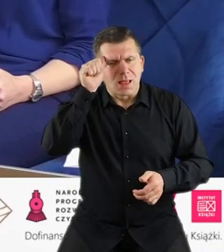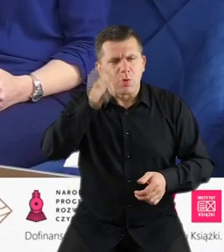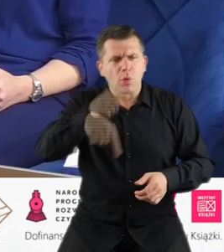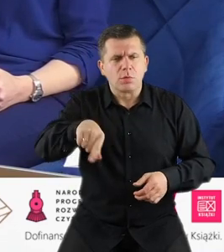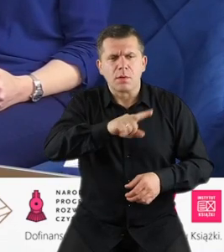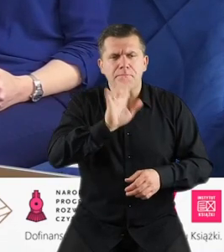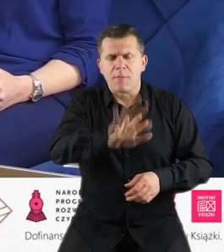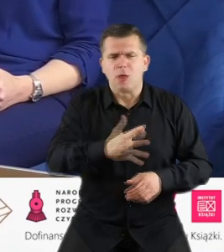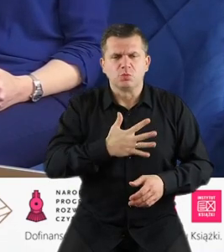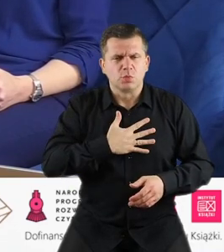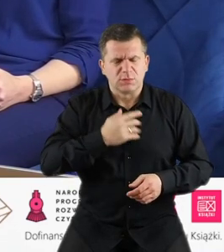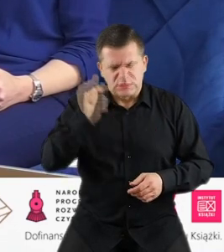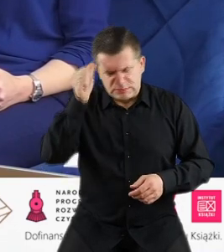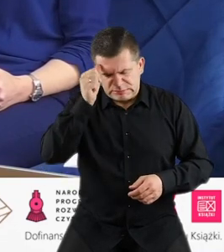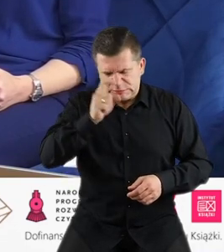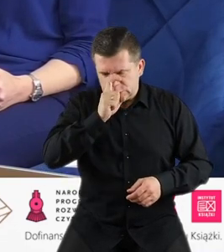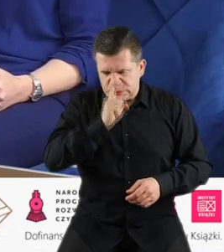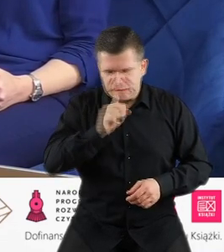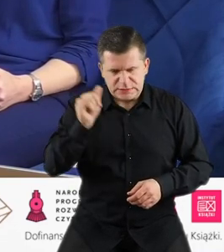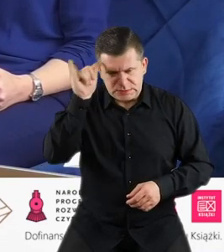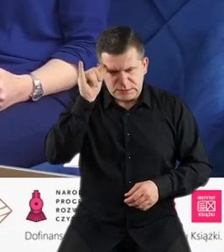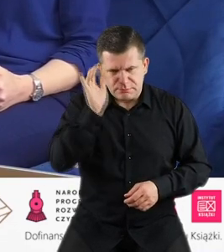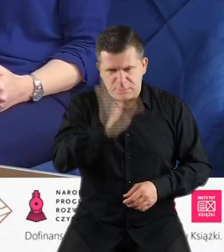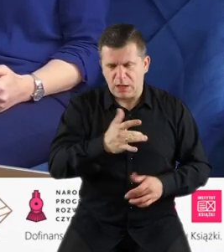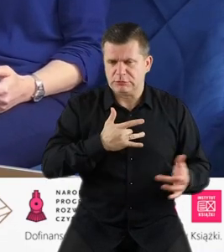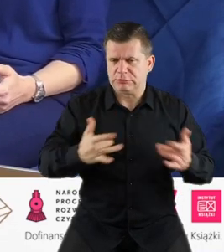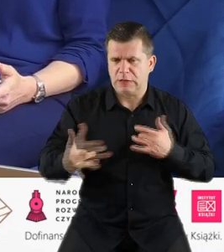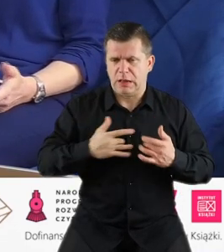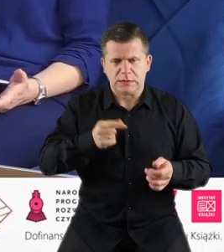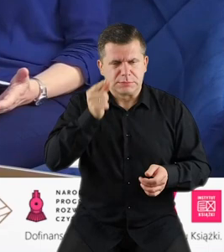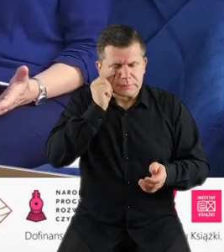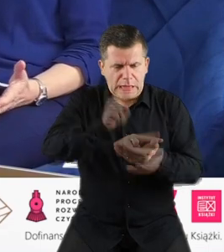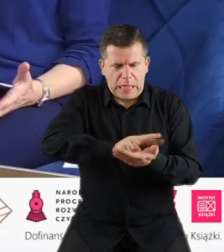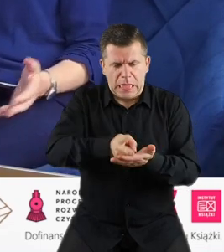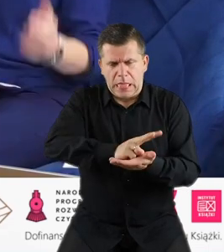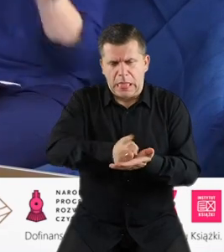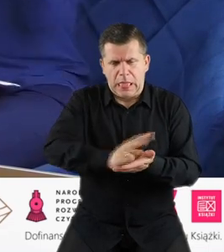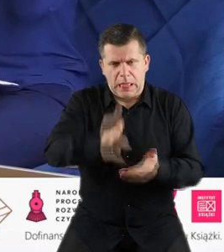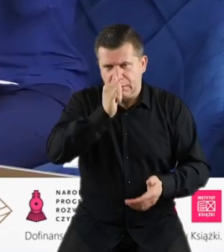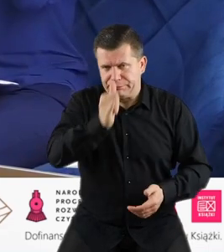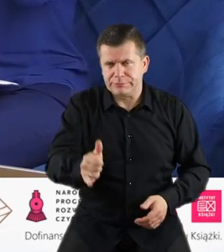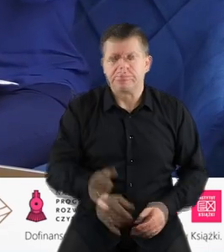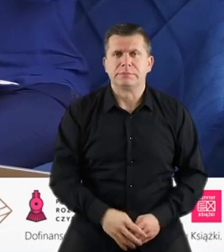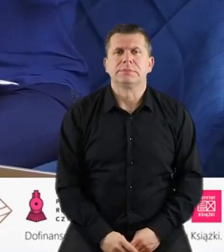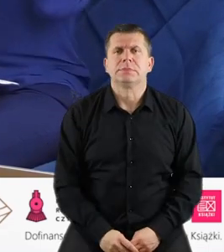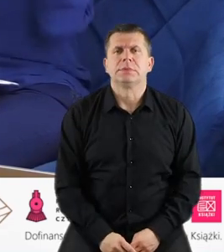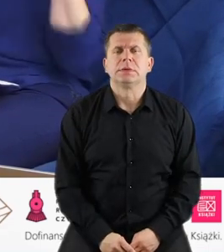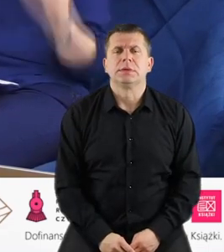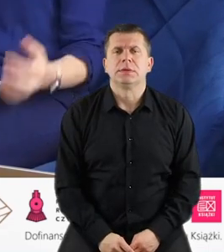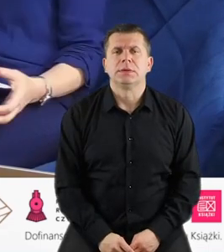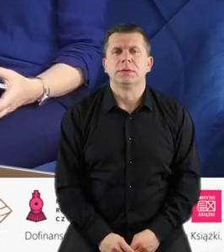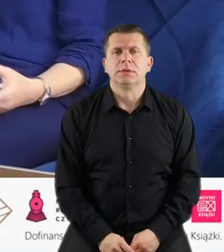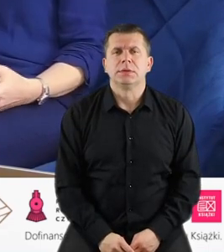bohater ma koszmar, dlatego też cierpi na tą bezsenność, bo nie chce zasnąć.